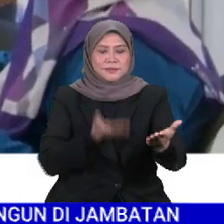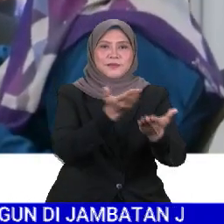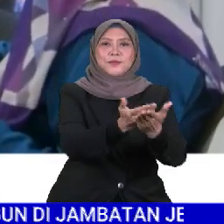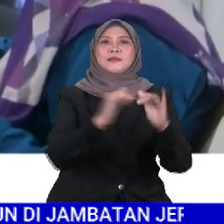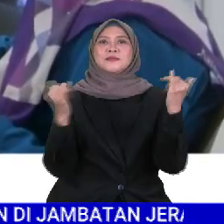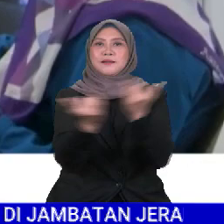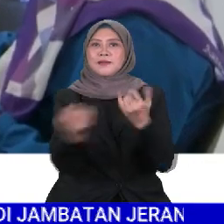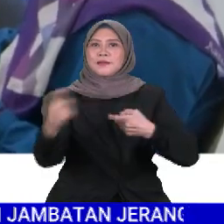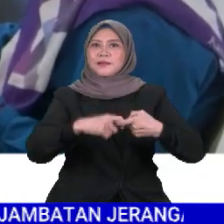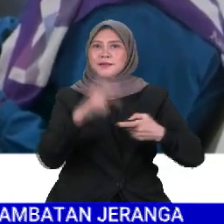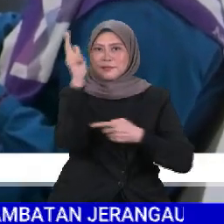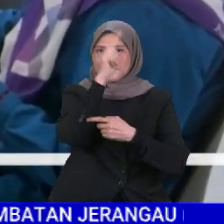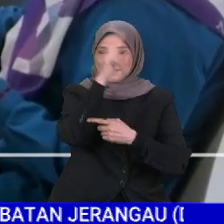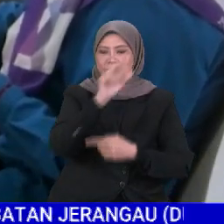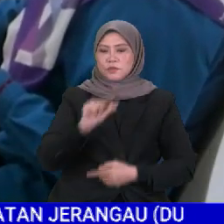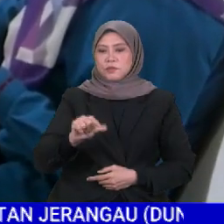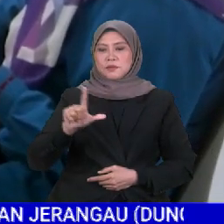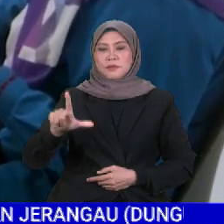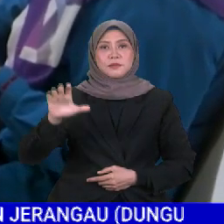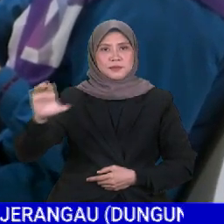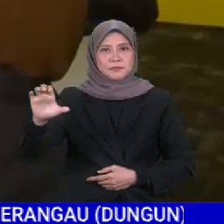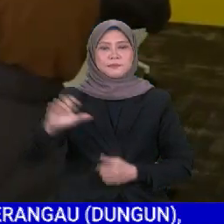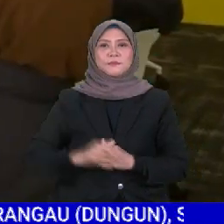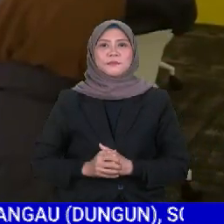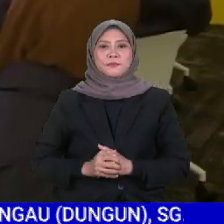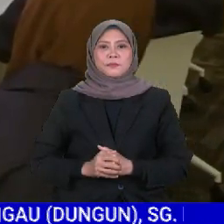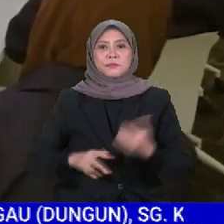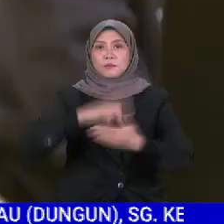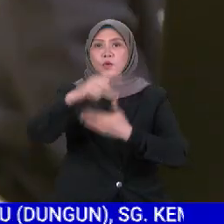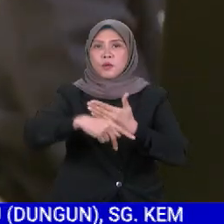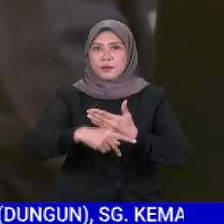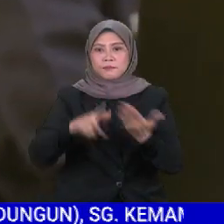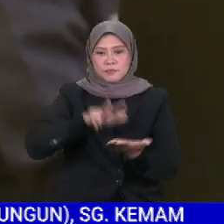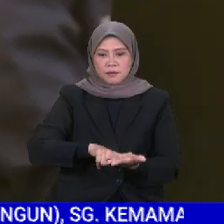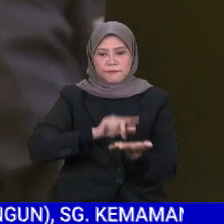syarikat berkaitan kerajaan GLC. Ia dengan dorongan pelaksanaan program